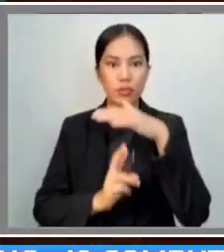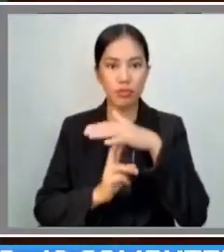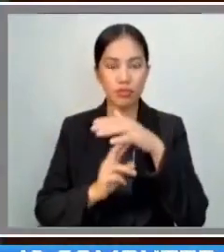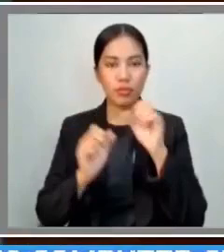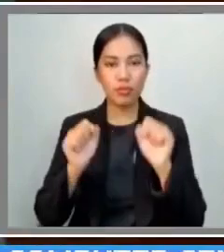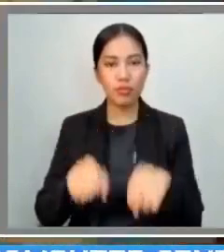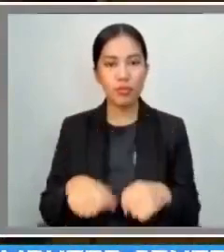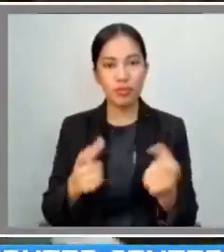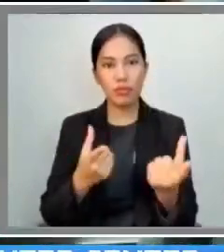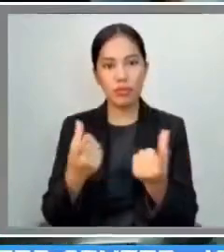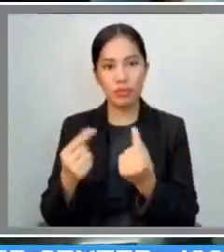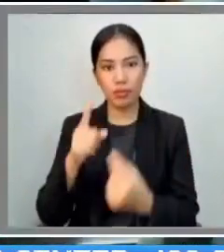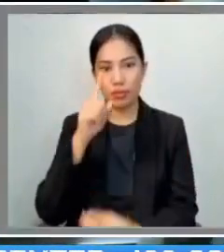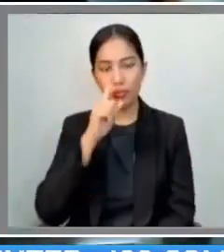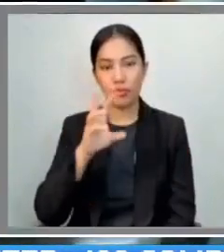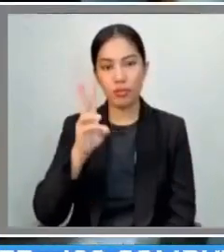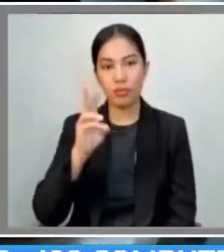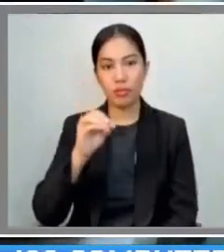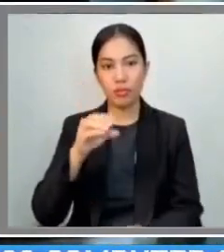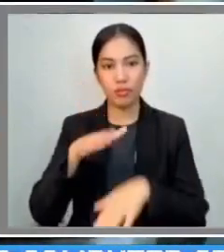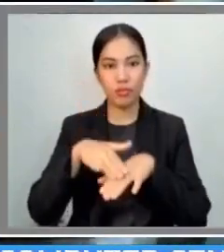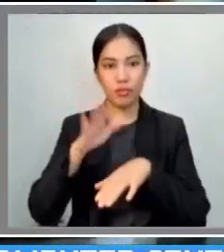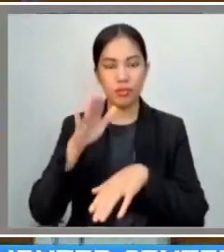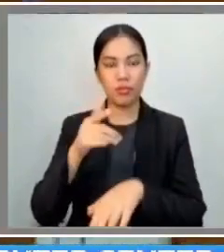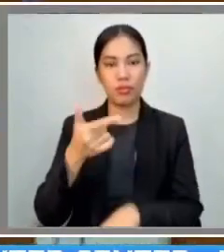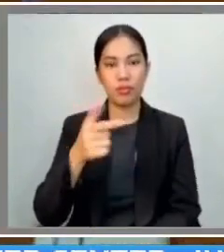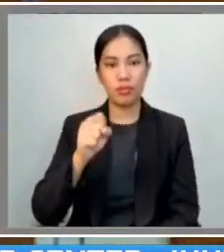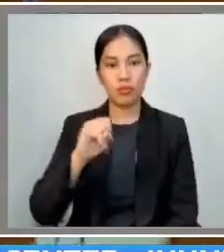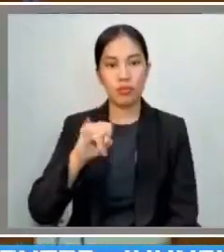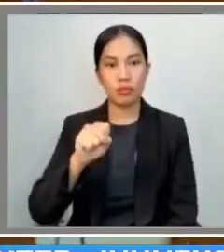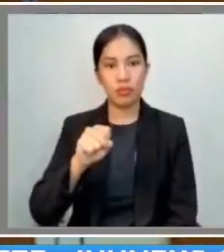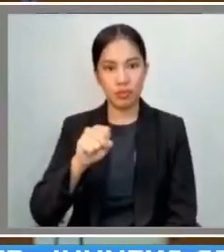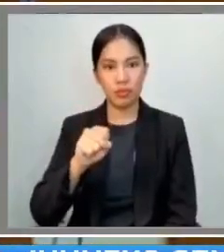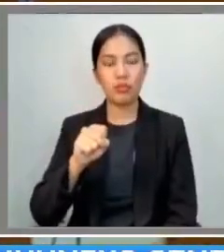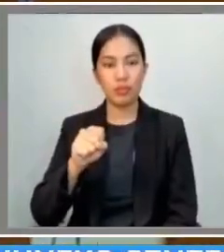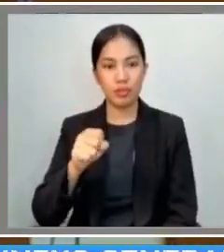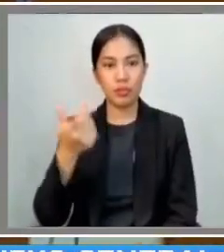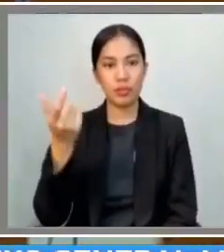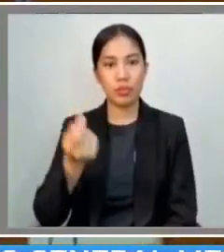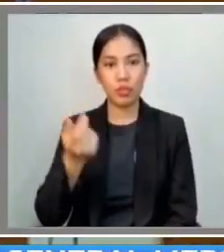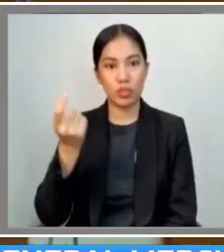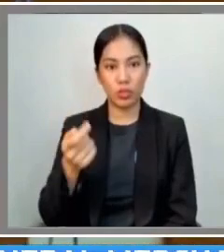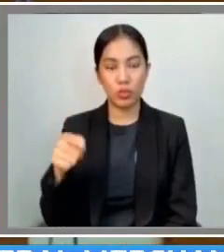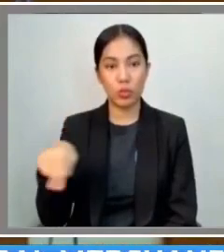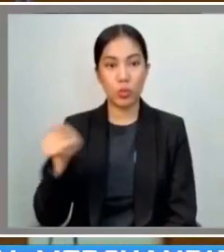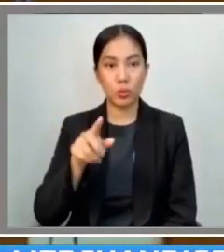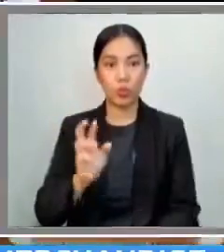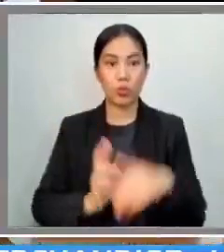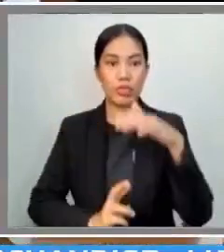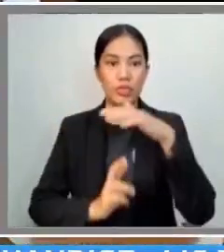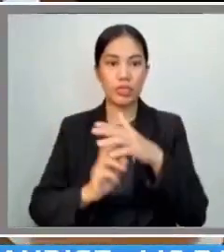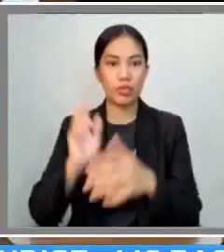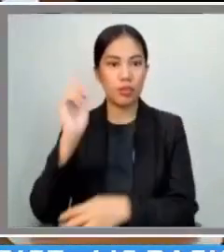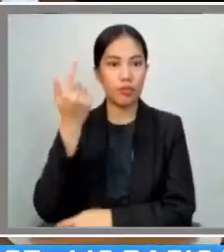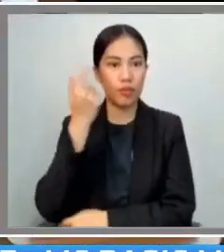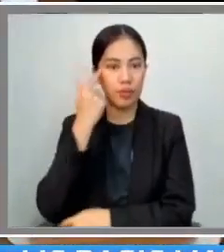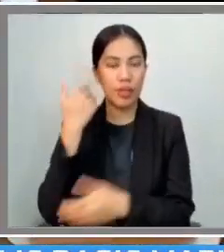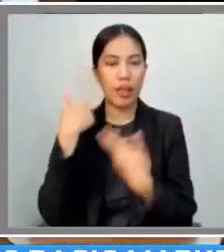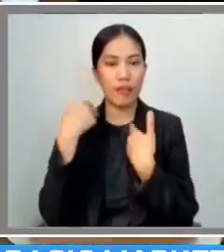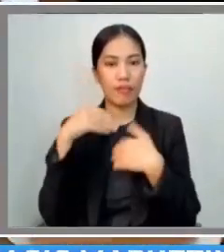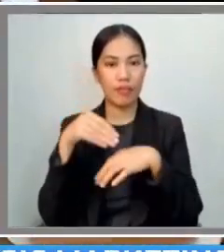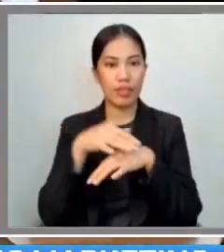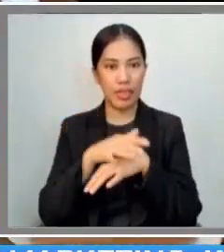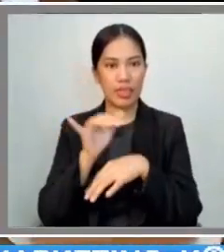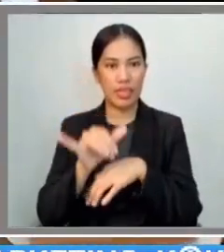old pataas sa gsis nanggagaling ang pensyon ng mga nagreretiro sa gobyerno may epekto raw ang pano kalang ito sa